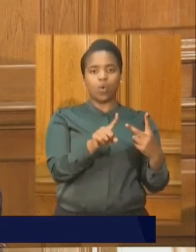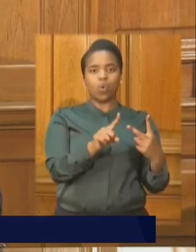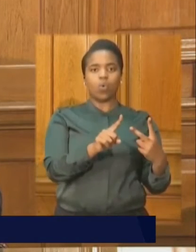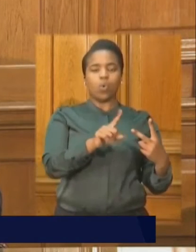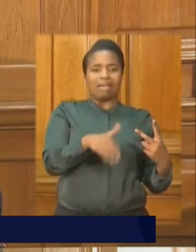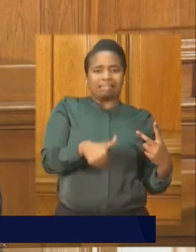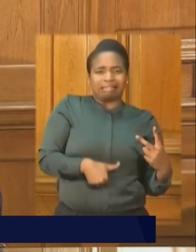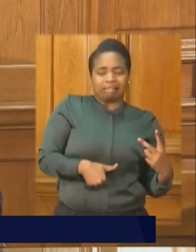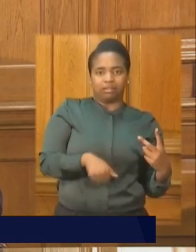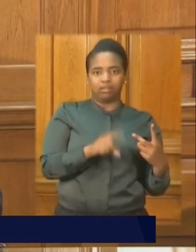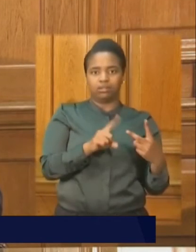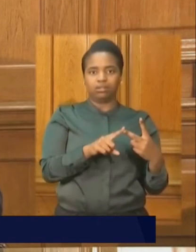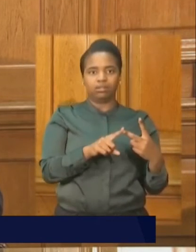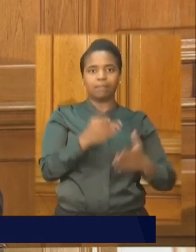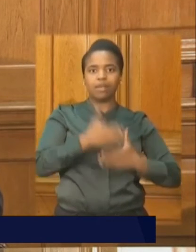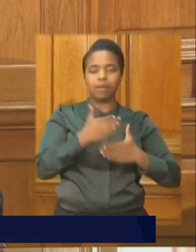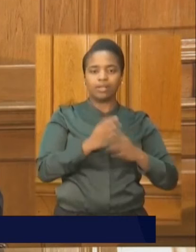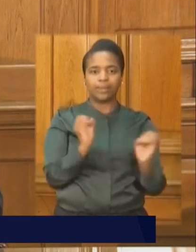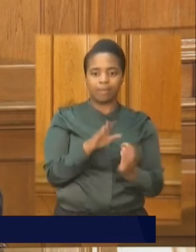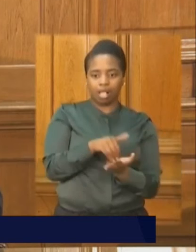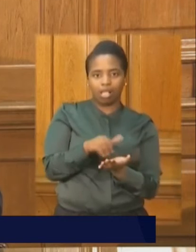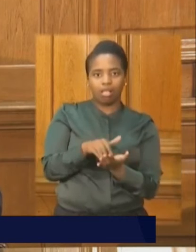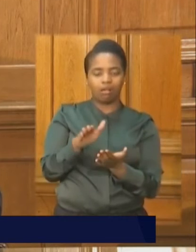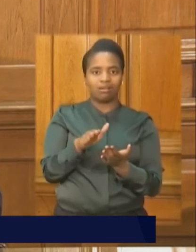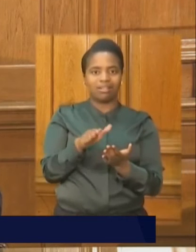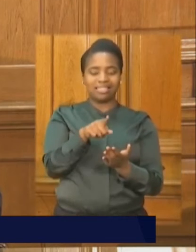sociale dans nos communautés à travers le pays.